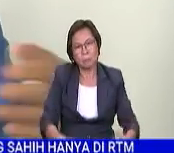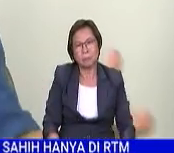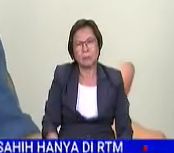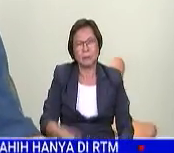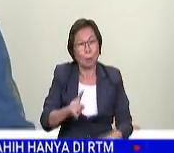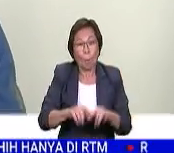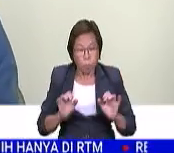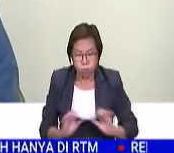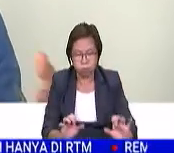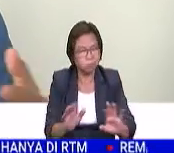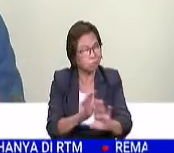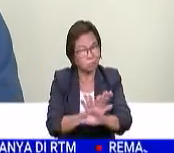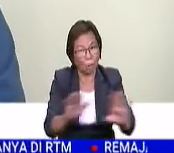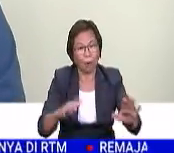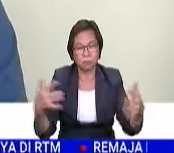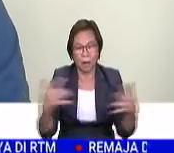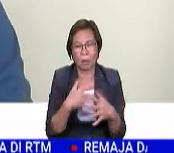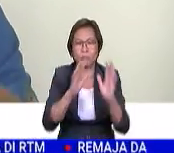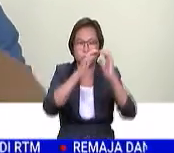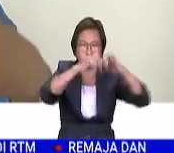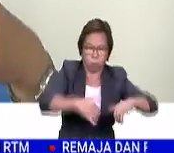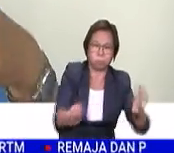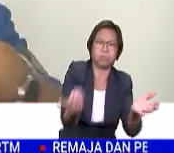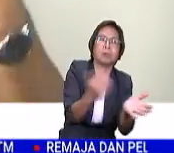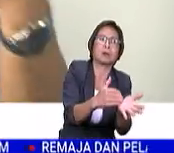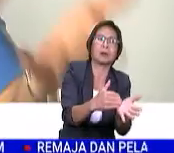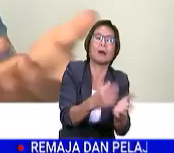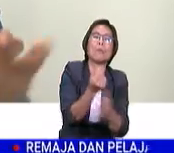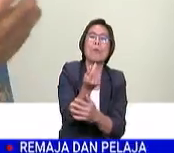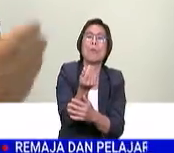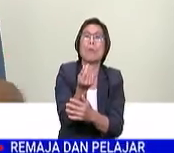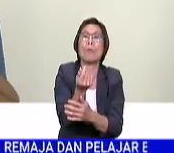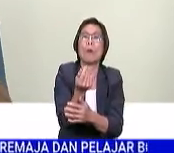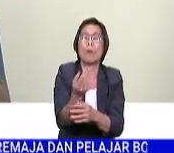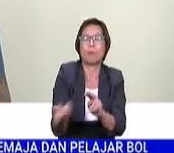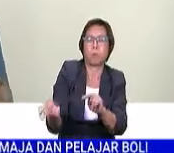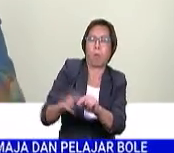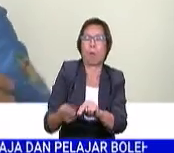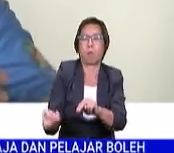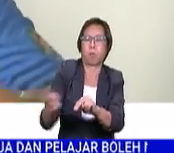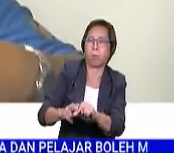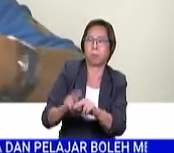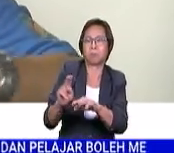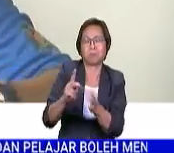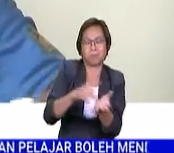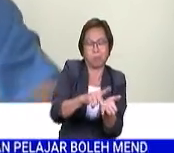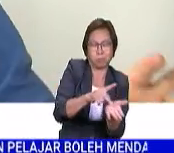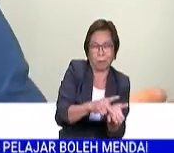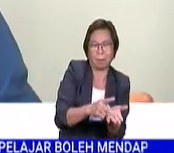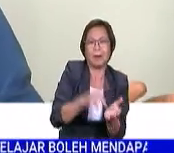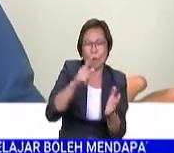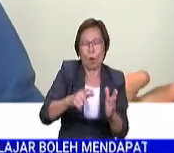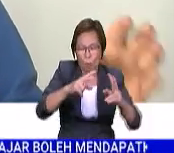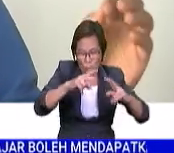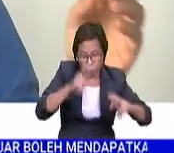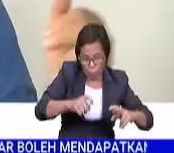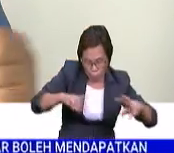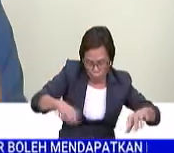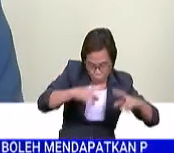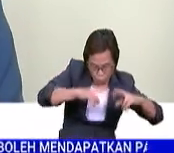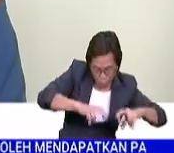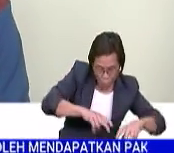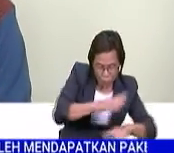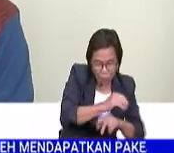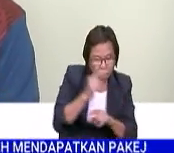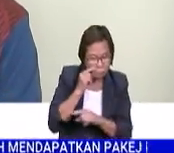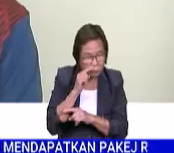buat terburu-buru. Takut nanti dia runtuh balik dan kos yang berganda akan digunakan. So mungkin dia kena buat kajian termasuk